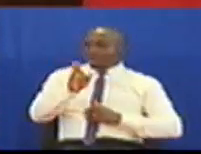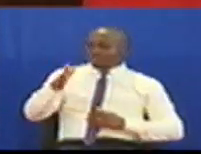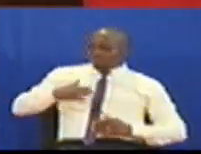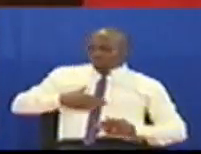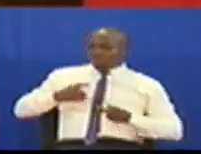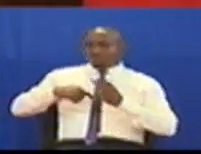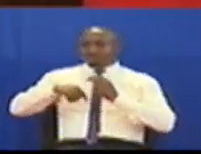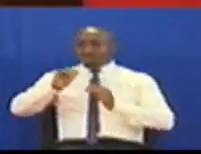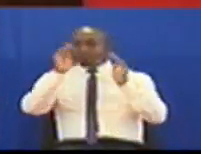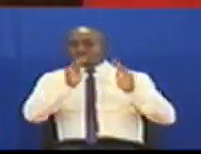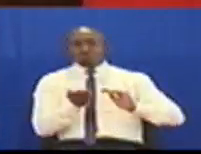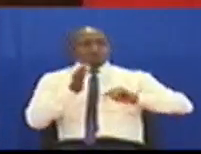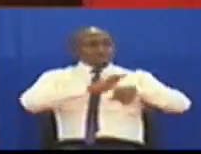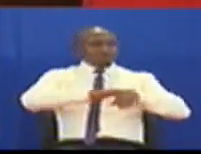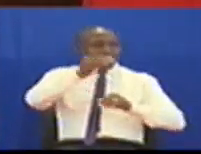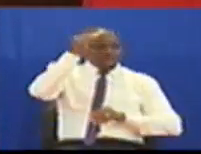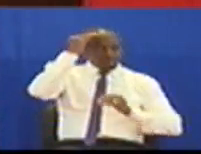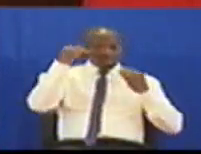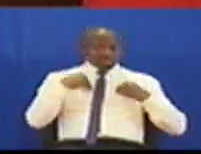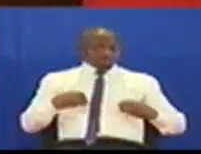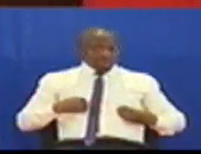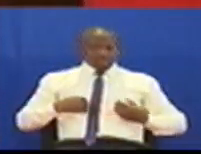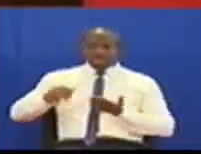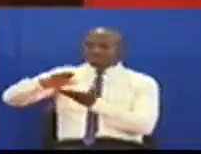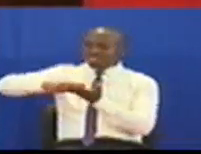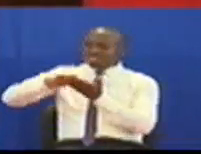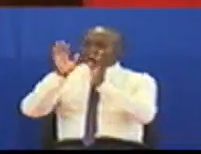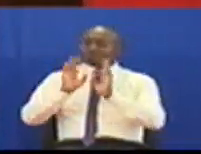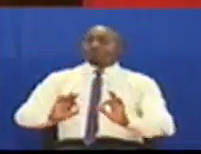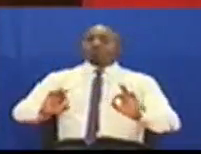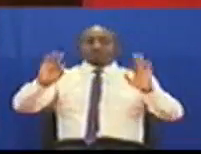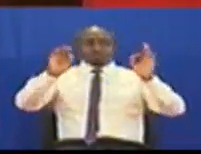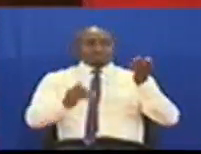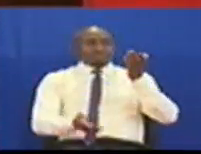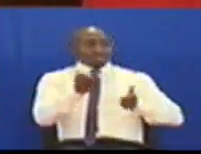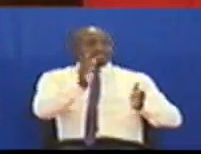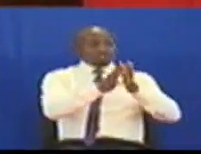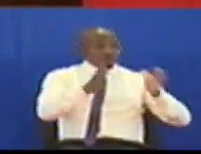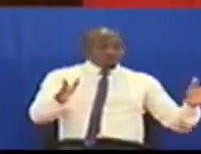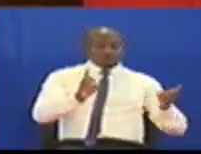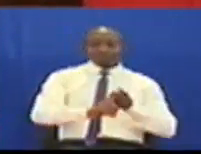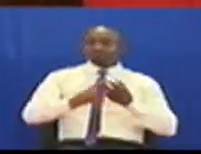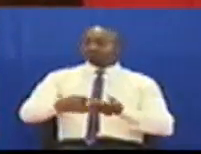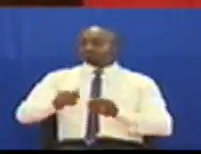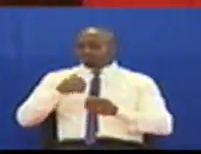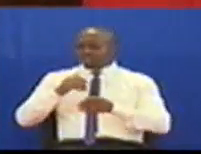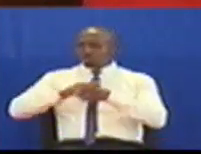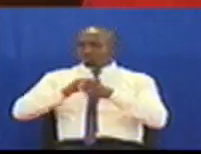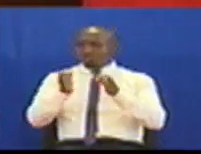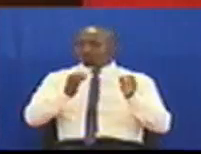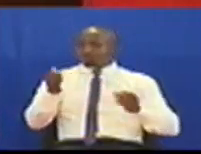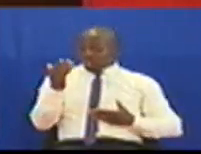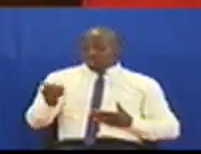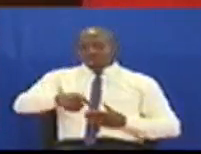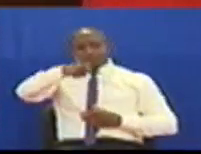miundombinu katika elimu ya sekondari na msingi imeboreshwa kwa kiasi kikubwa. Nichukue fursa hii pia kumpongeza sana